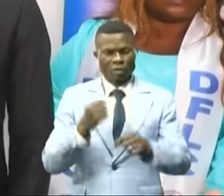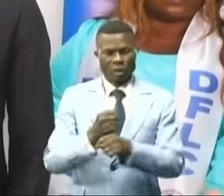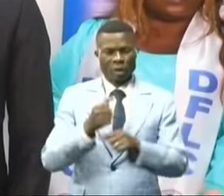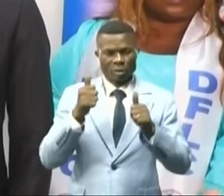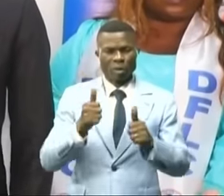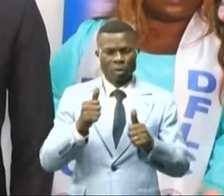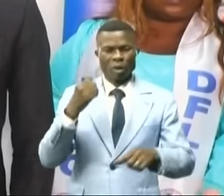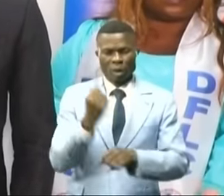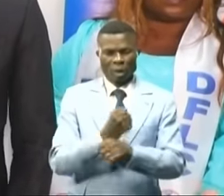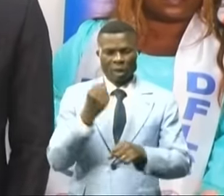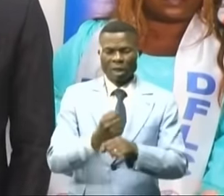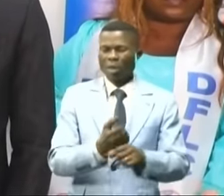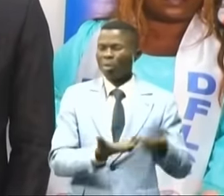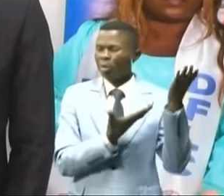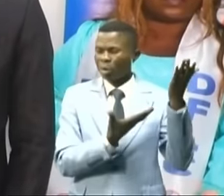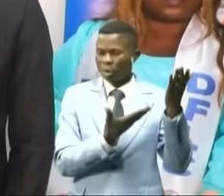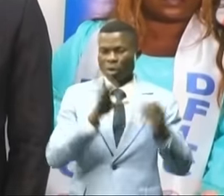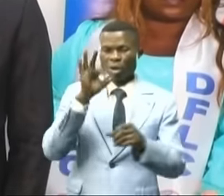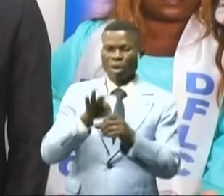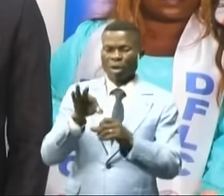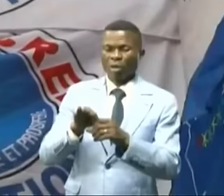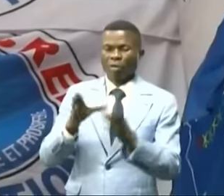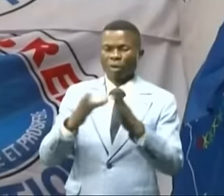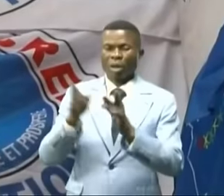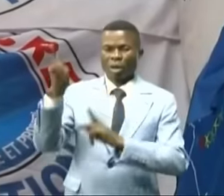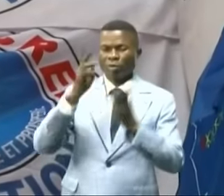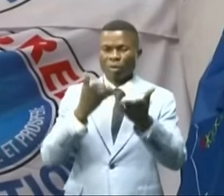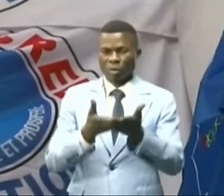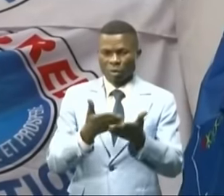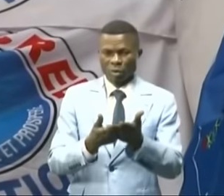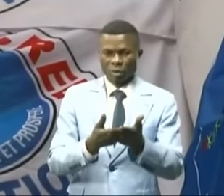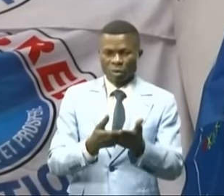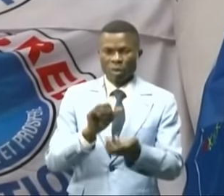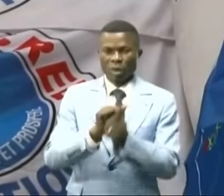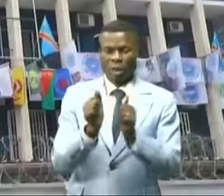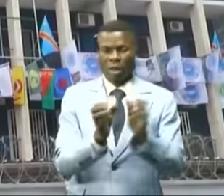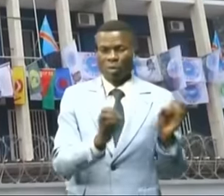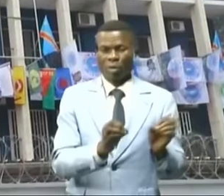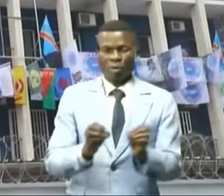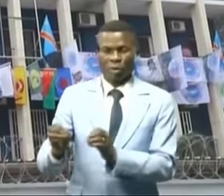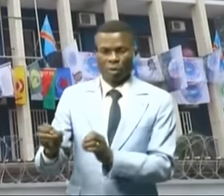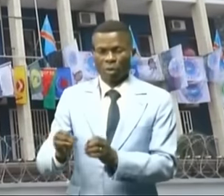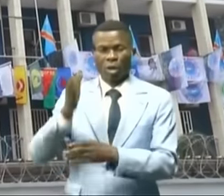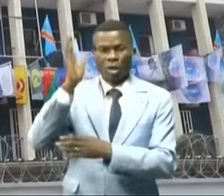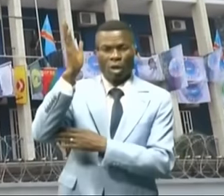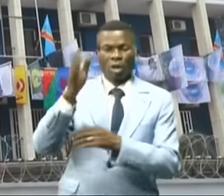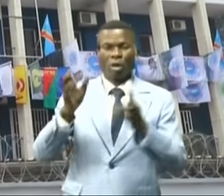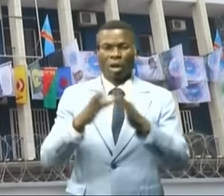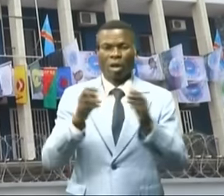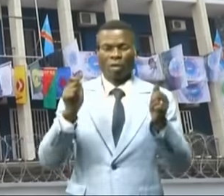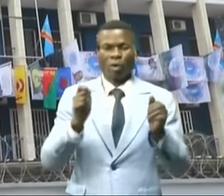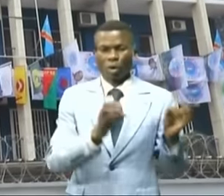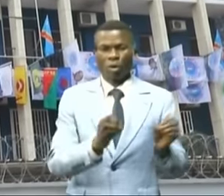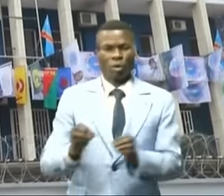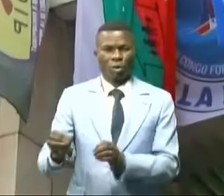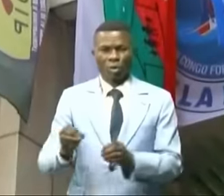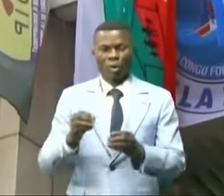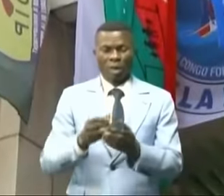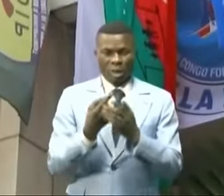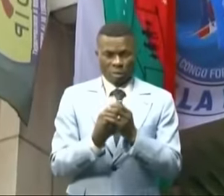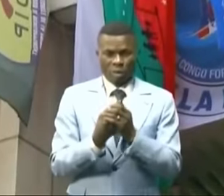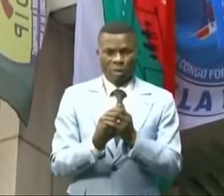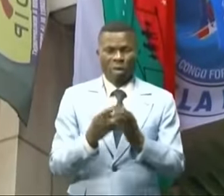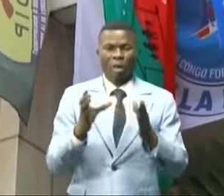la mission pour laquelle il a été élu par le peuple congolais. Sur le plan organisationnel, une conférence de presse sera organisée dans le prochain